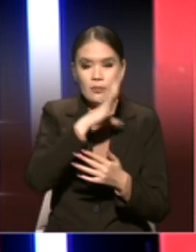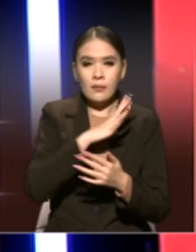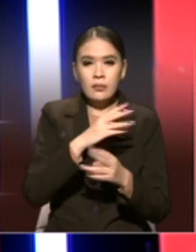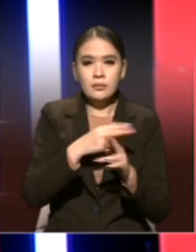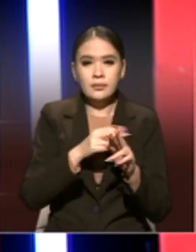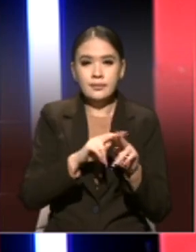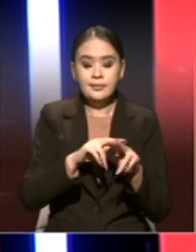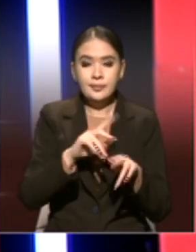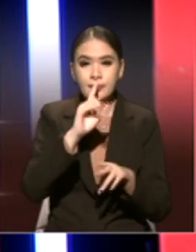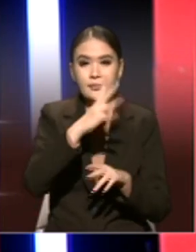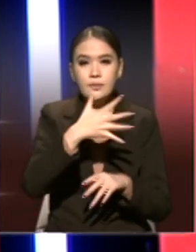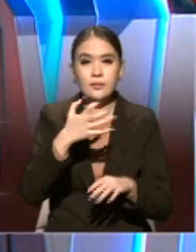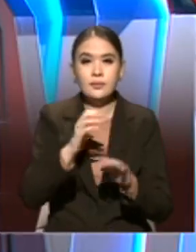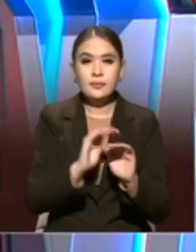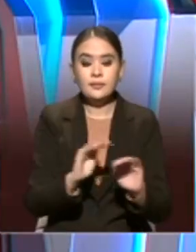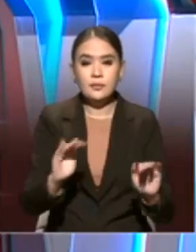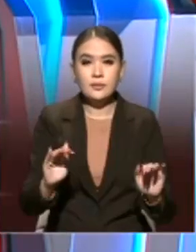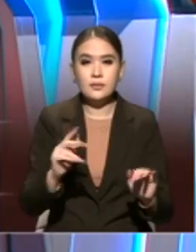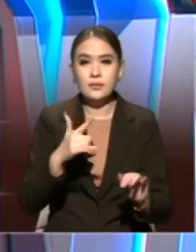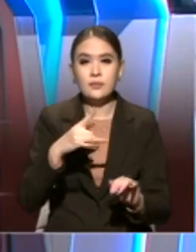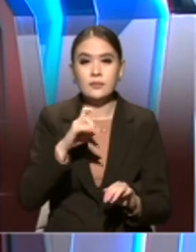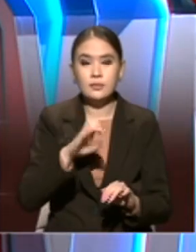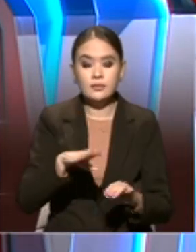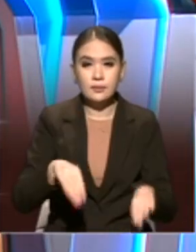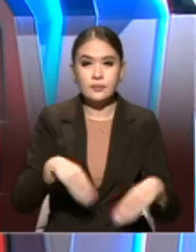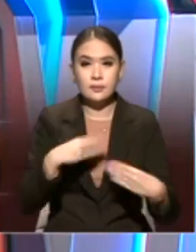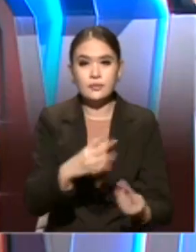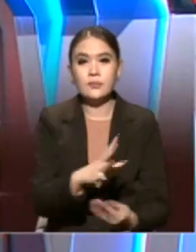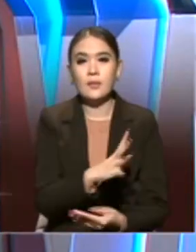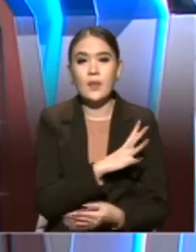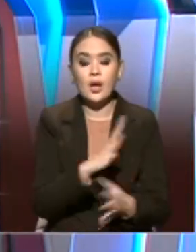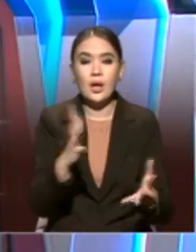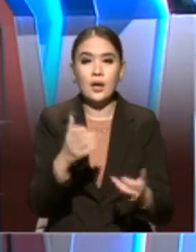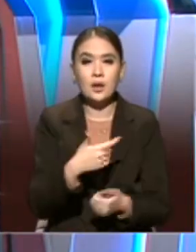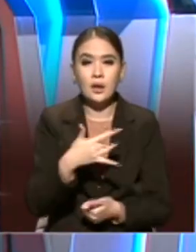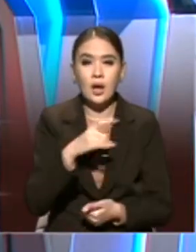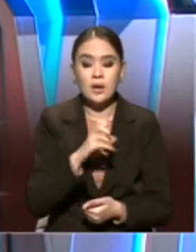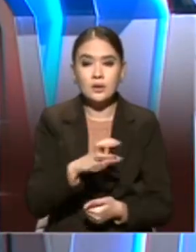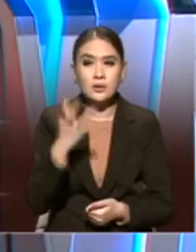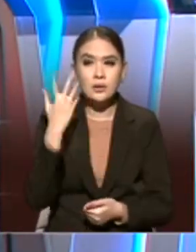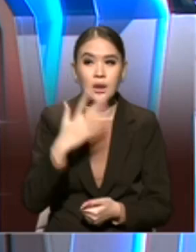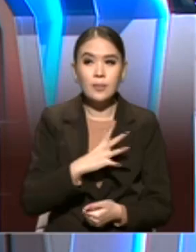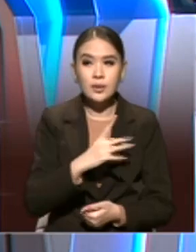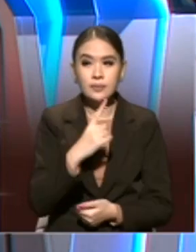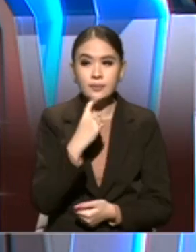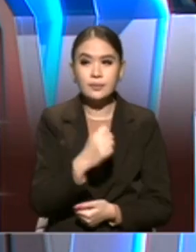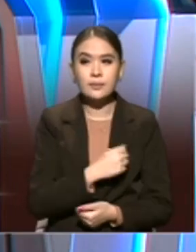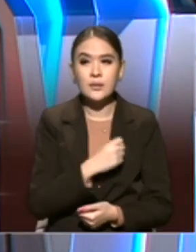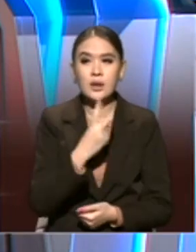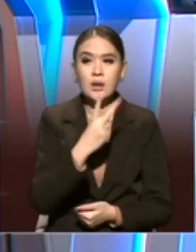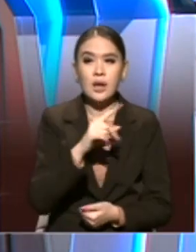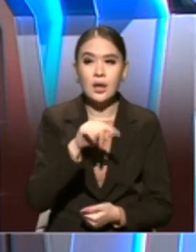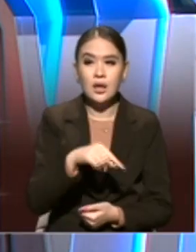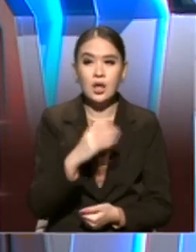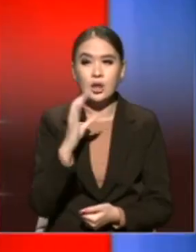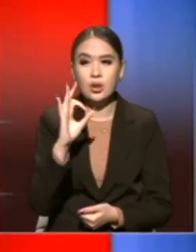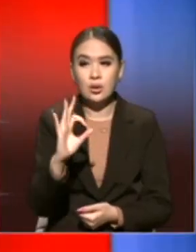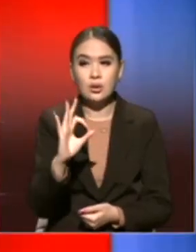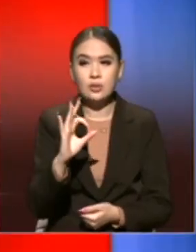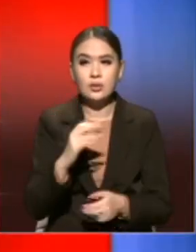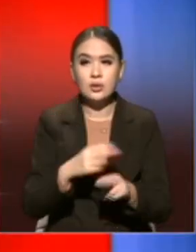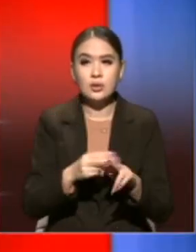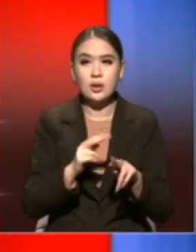1500 балаға грант берілді. Олар жаңағыдай грант алған кезде сарбаз 2.0 деген жаңағы